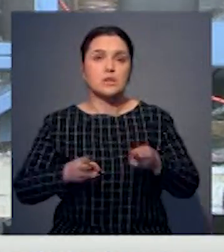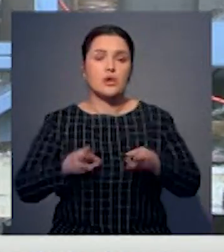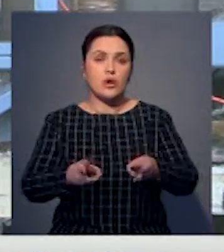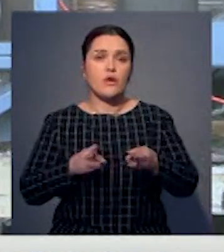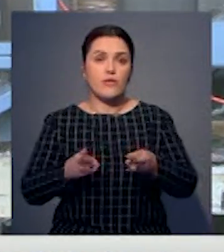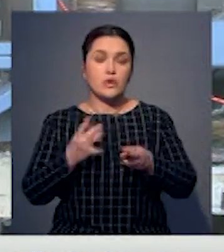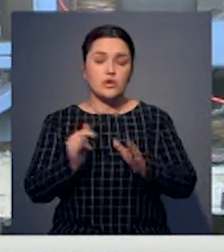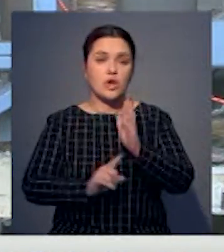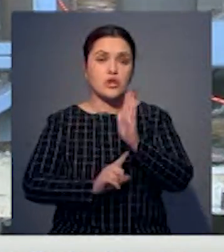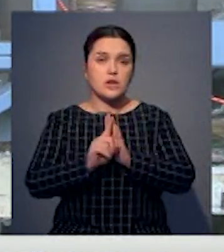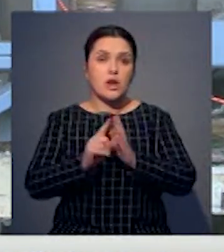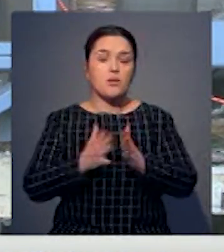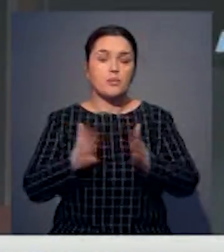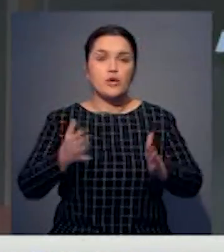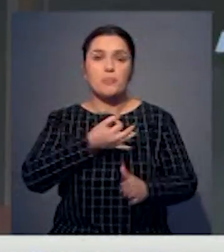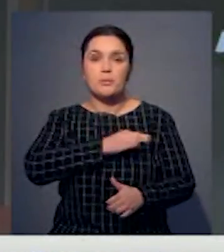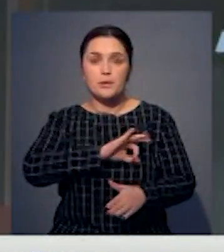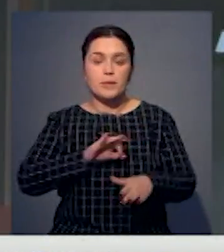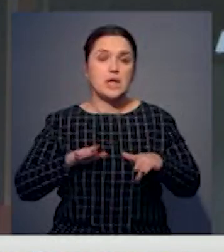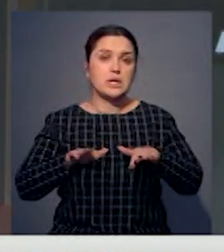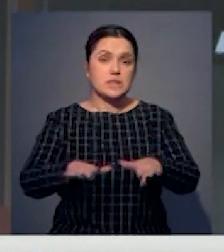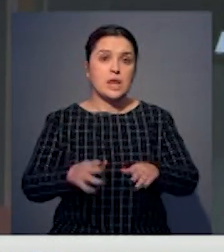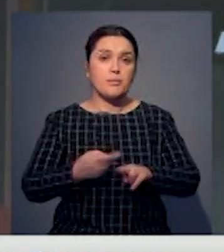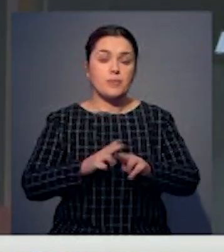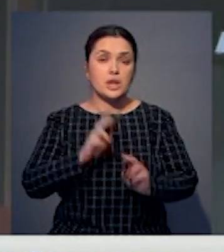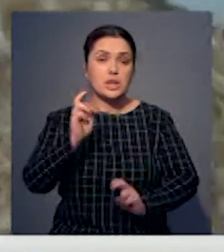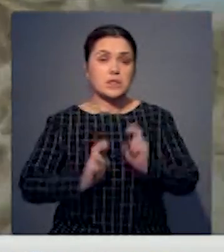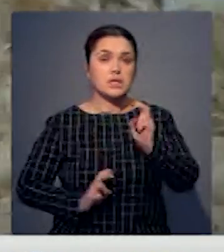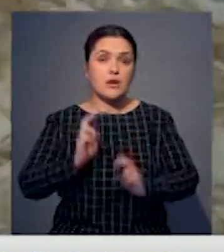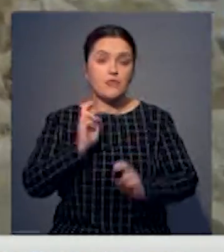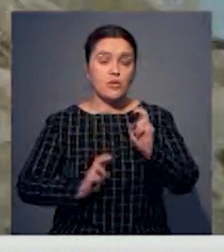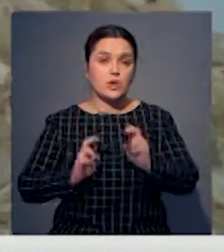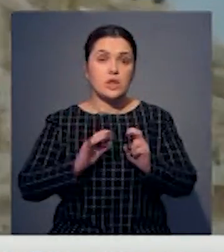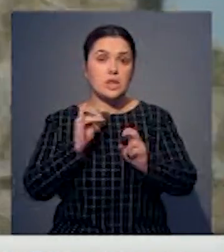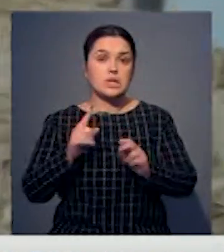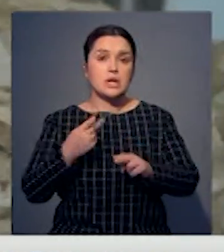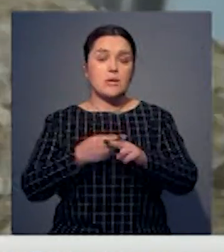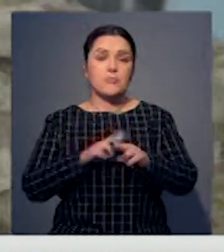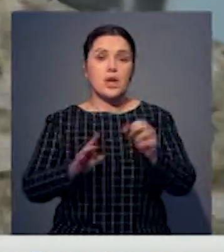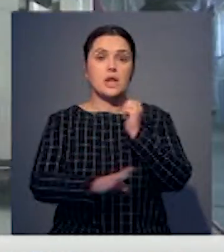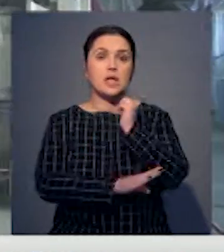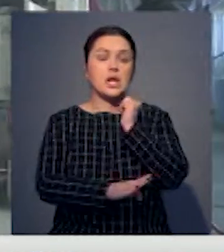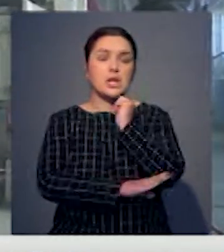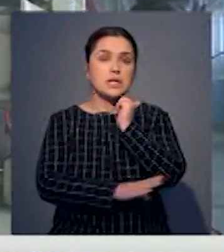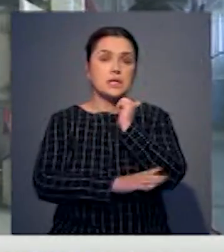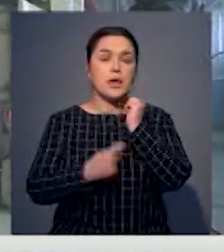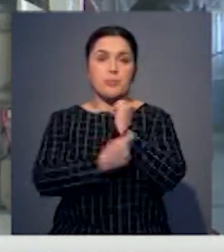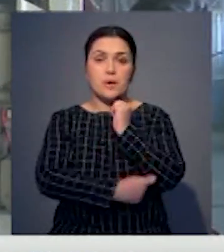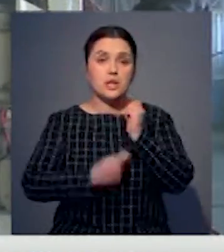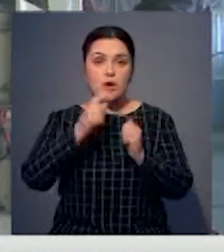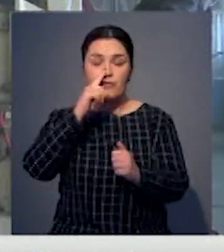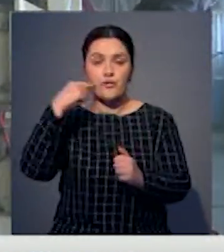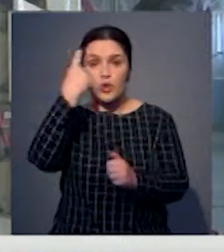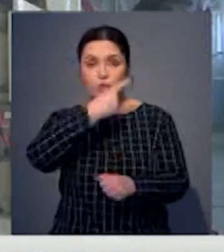в большое и оказалось прибыльное дело. На этом заводе из невостребованного в промышленности лесоматериала в год